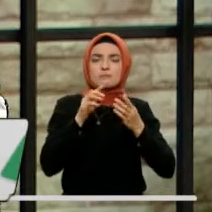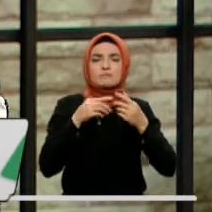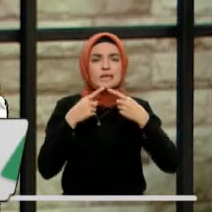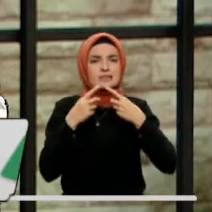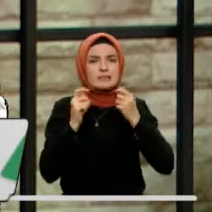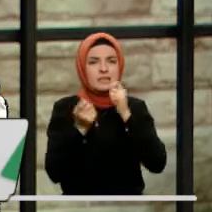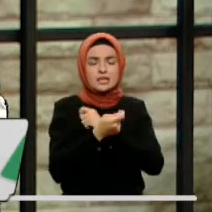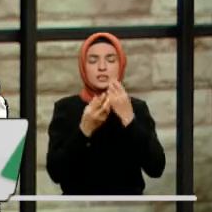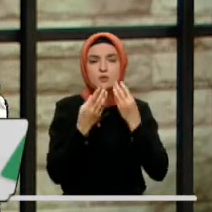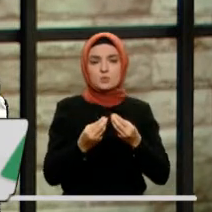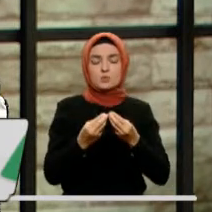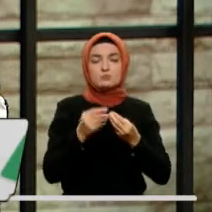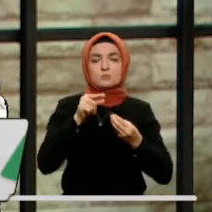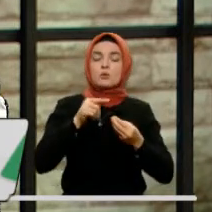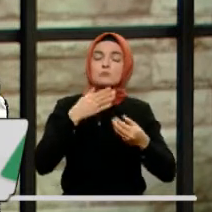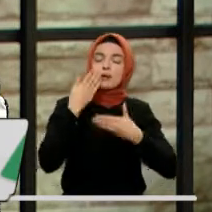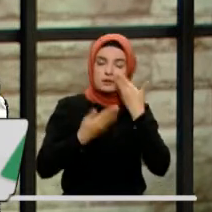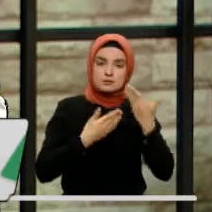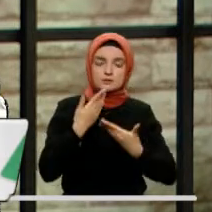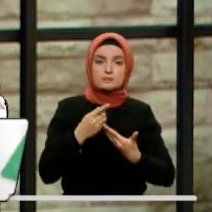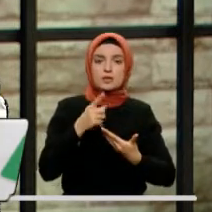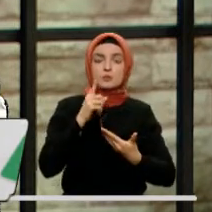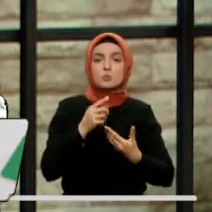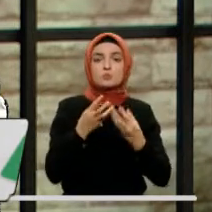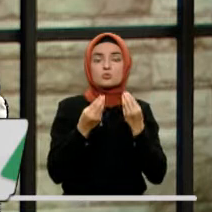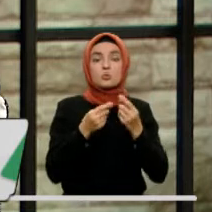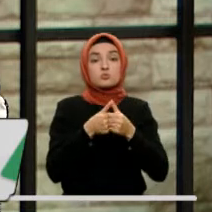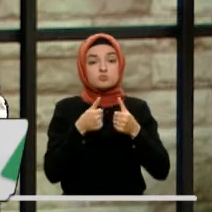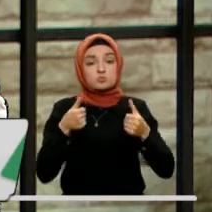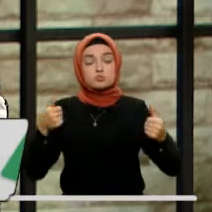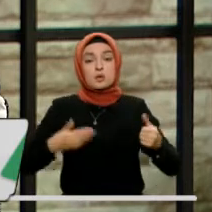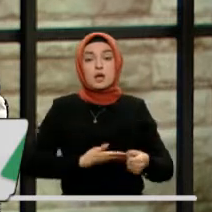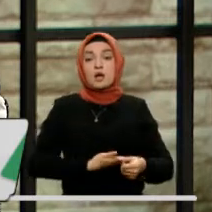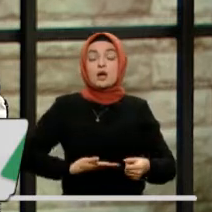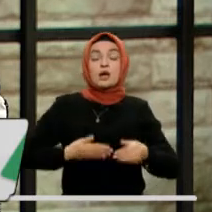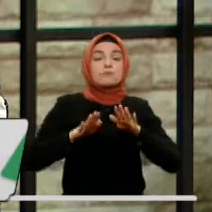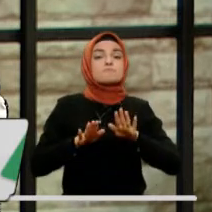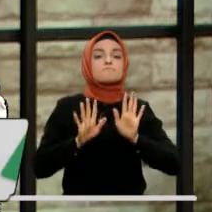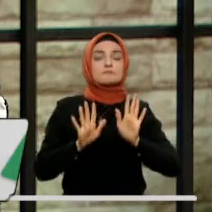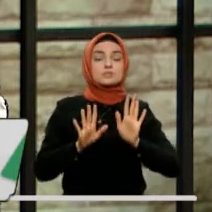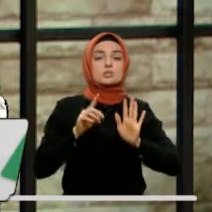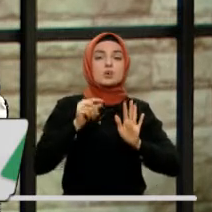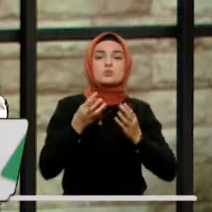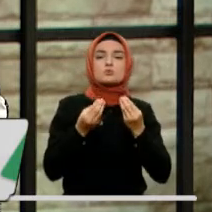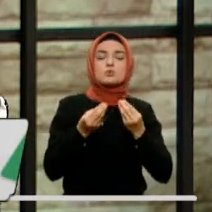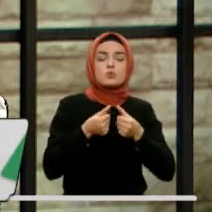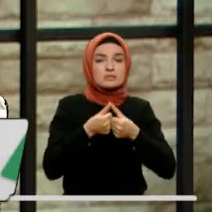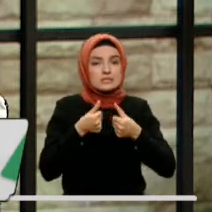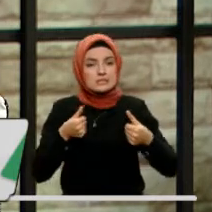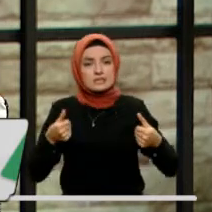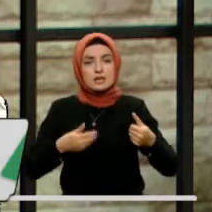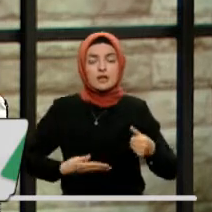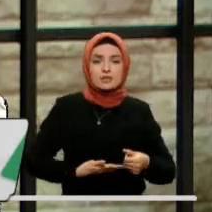şöyle genel hattını çizebiliriz. Lütfen. Bir kere çok uzun süre çocuğu aç bırakmayacağız. Yani çok uzun süreler aç kalmayacak, atıştırma